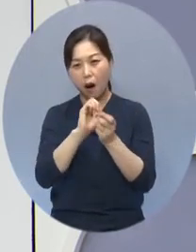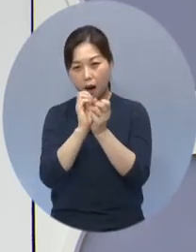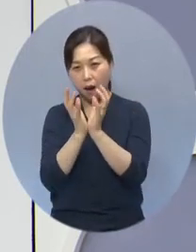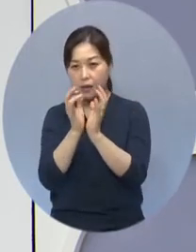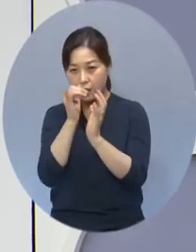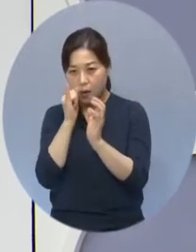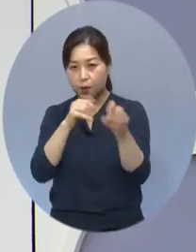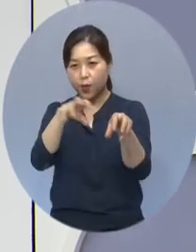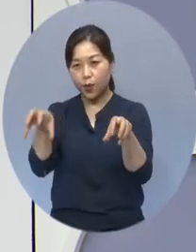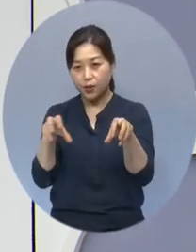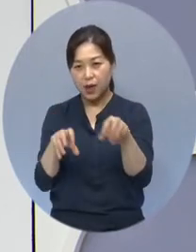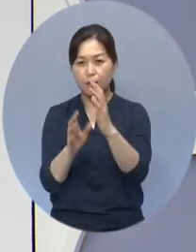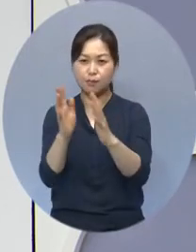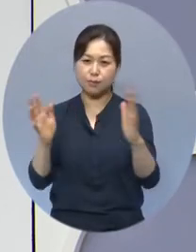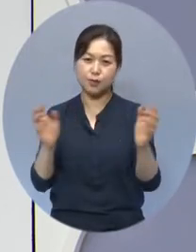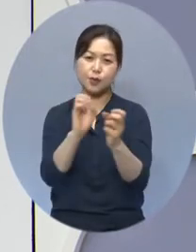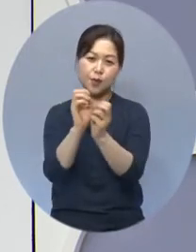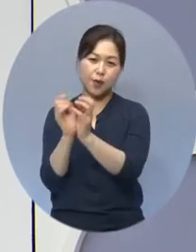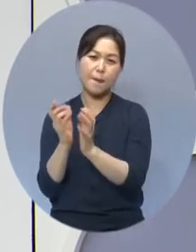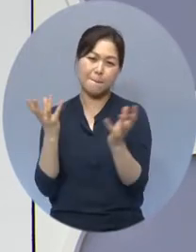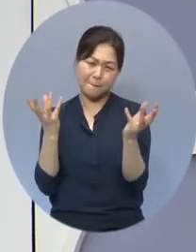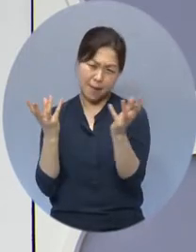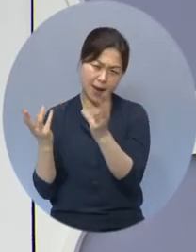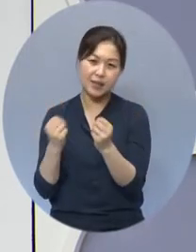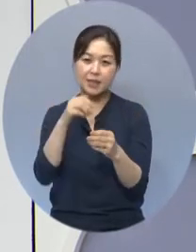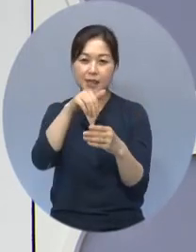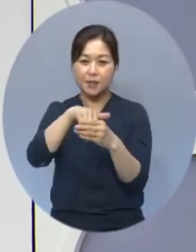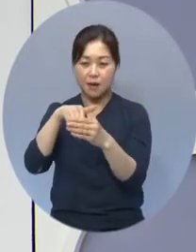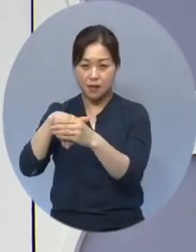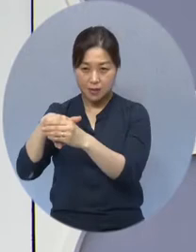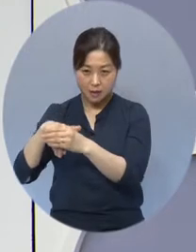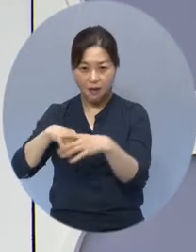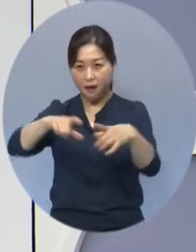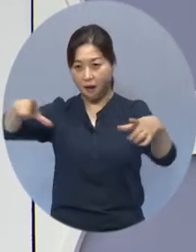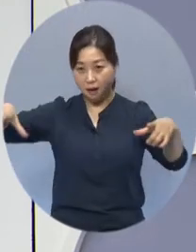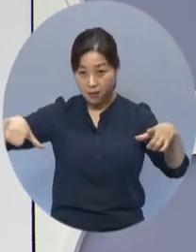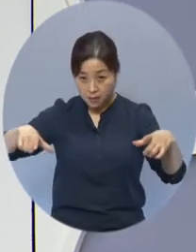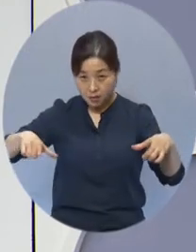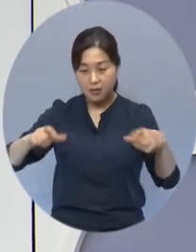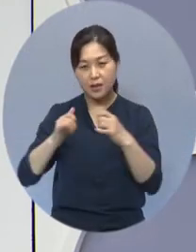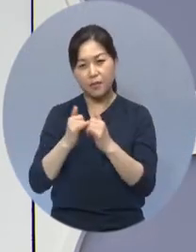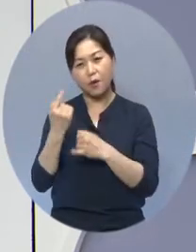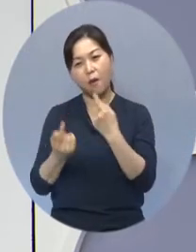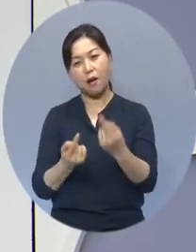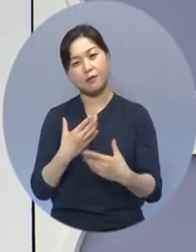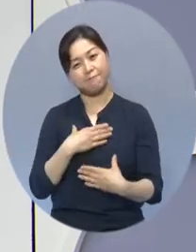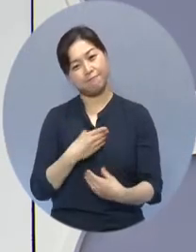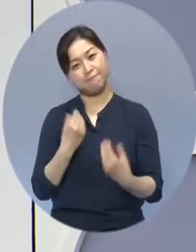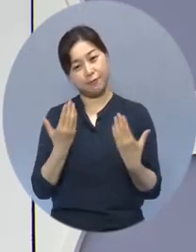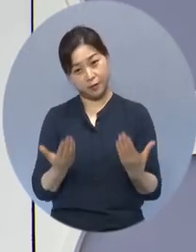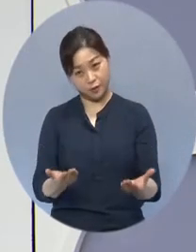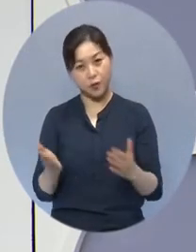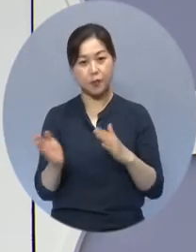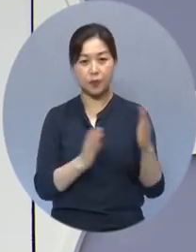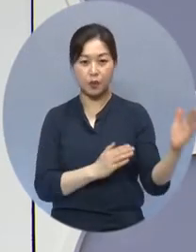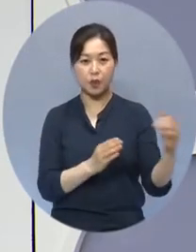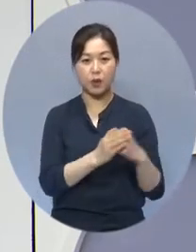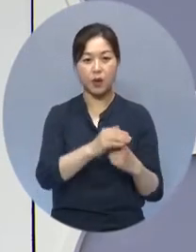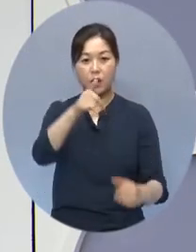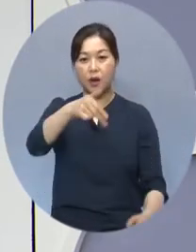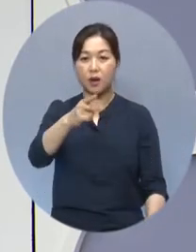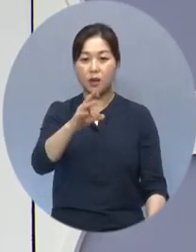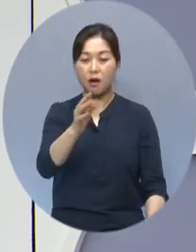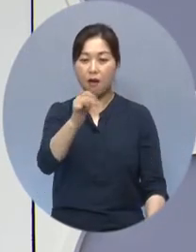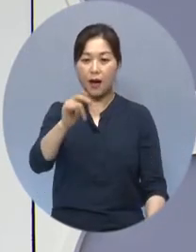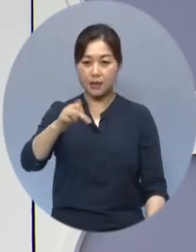야생화도 좀 많이 심고 해서 꽃단지를 만들어서 시민들이 거기서 힐링을 하고요. 경안천으로 자연스럽게